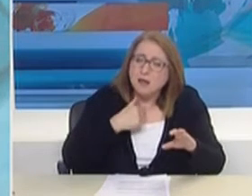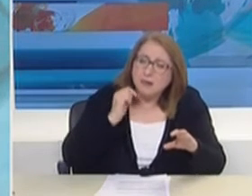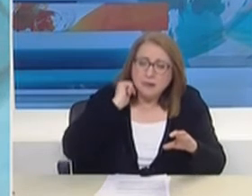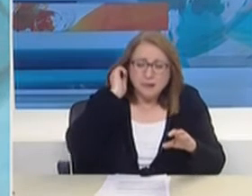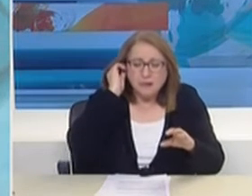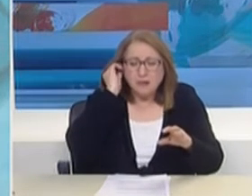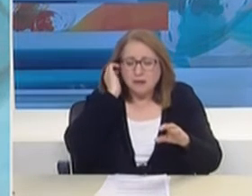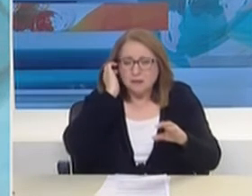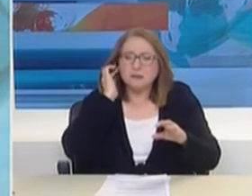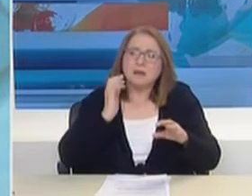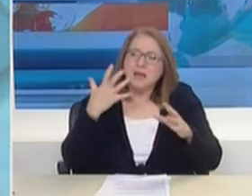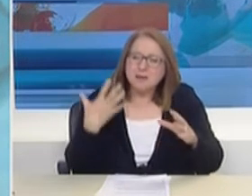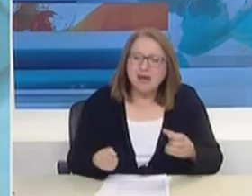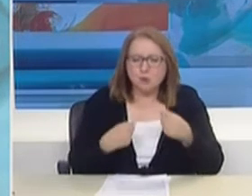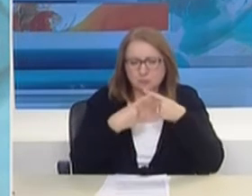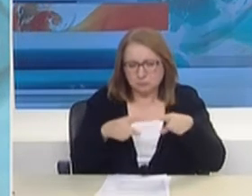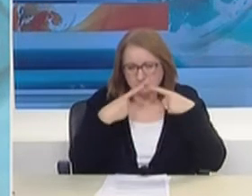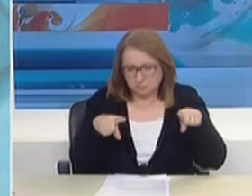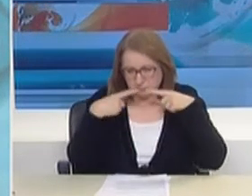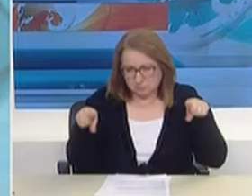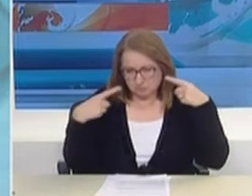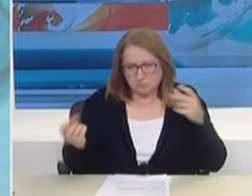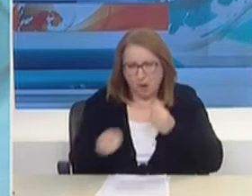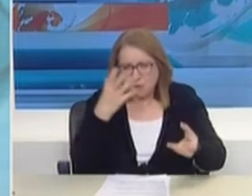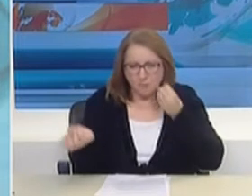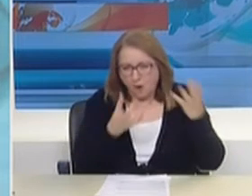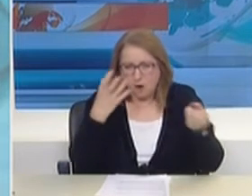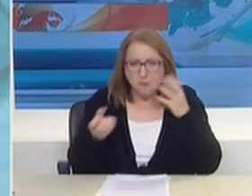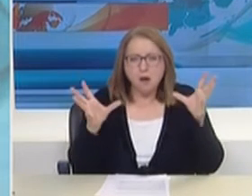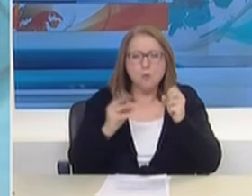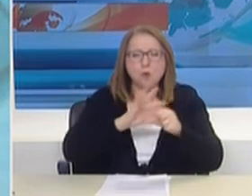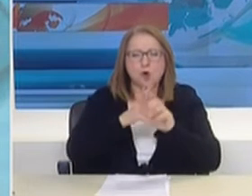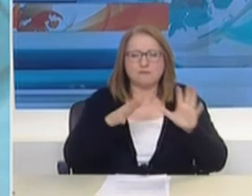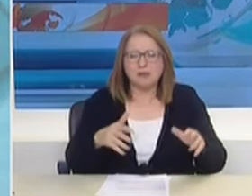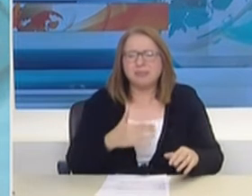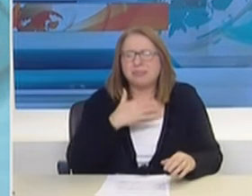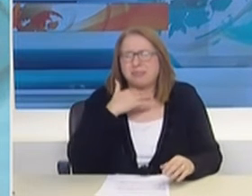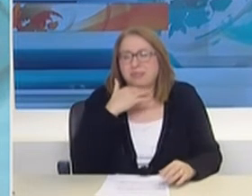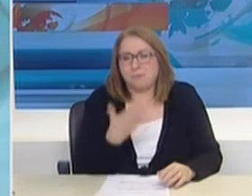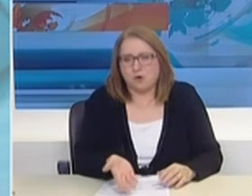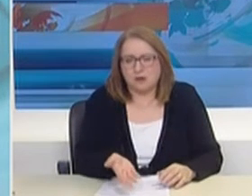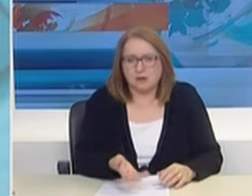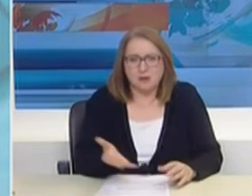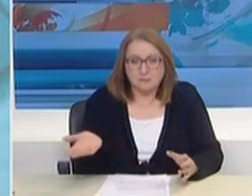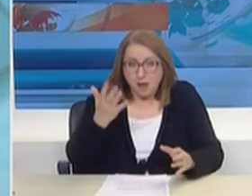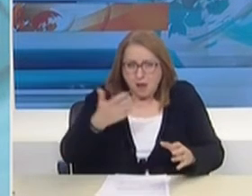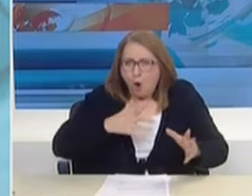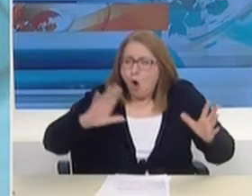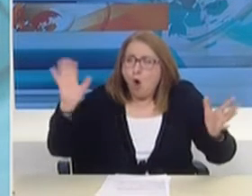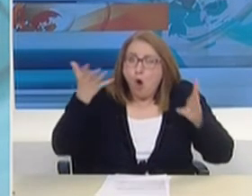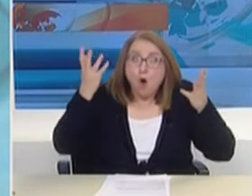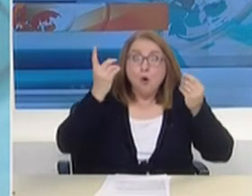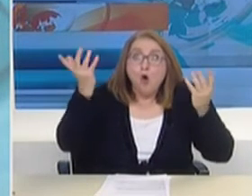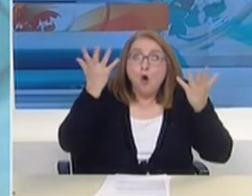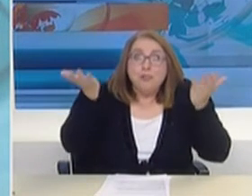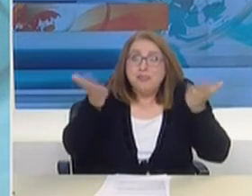Η πληροφορία είναι τεράστια. Είναι αδύνατον οποιοσδήποτε άνθρωπος, ο πιο σοφός του κόσμου, να την παρακολουθεί όλοι. Γι' αυτό